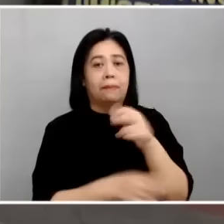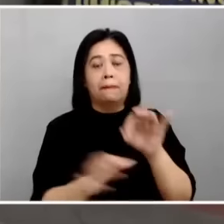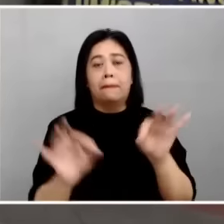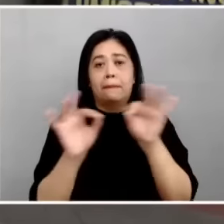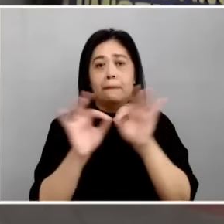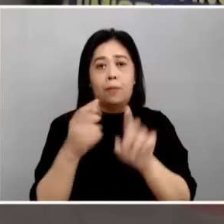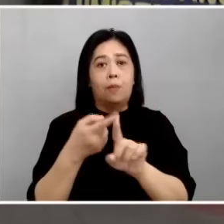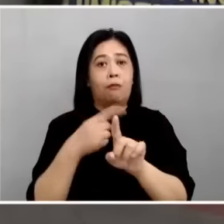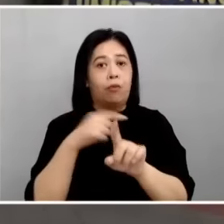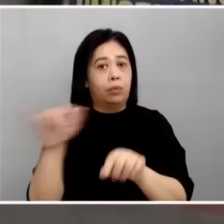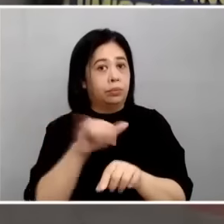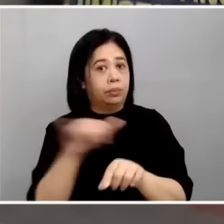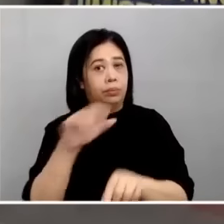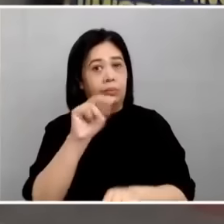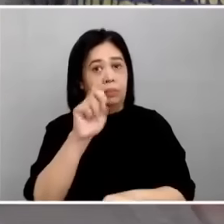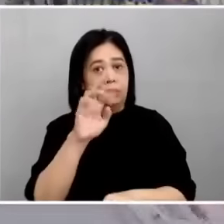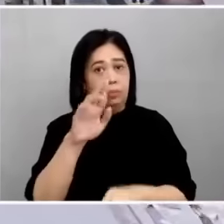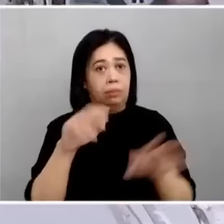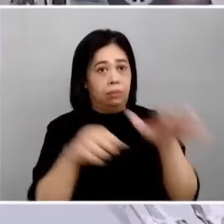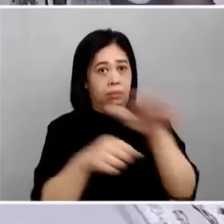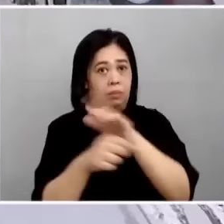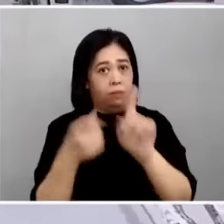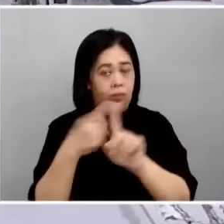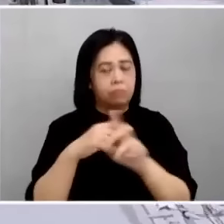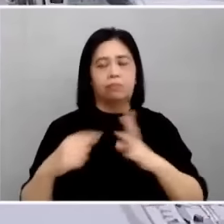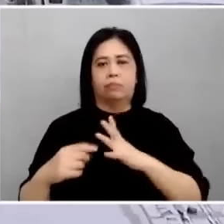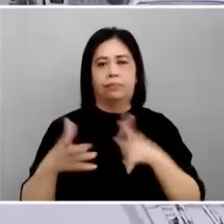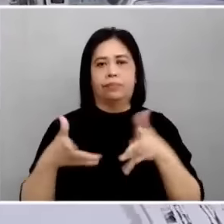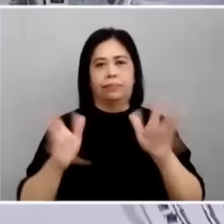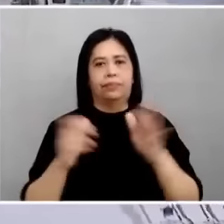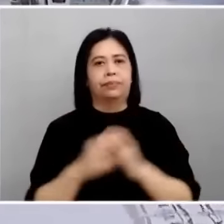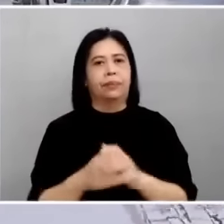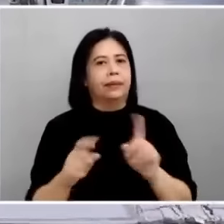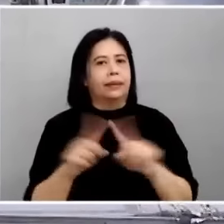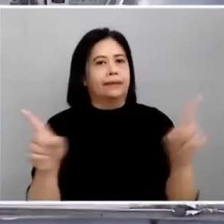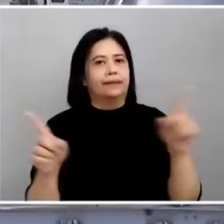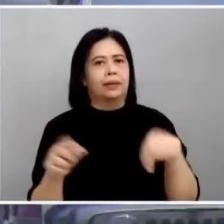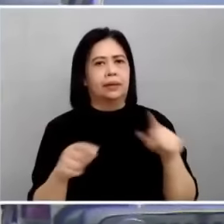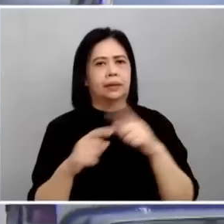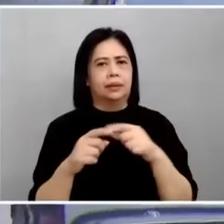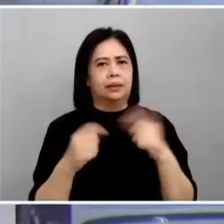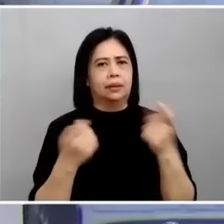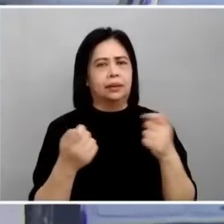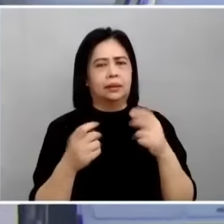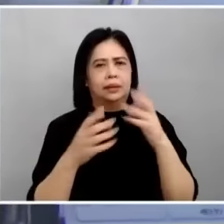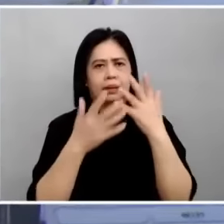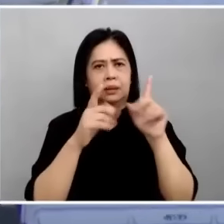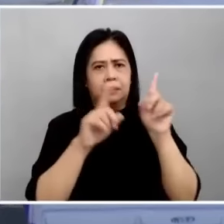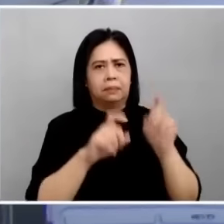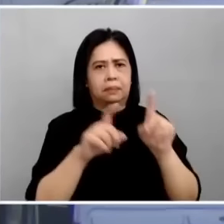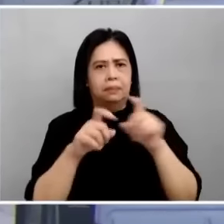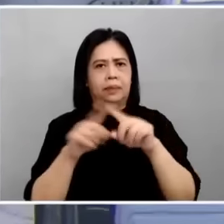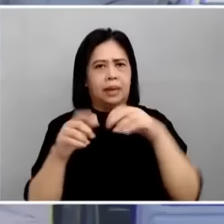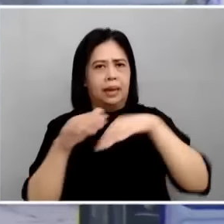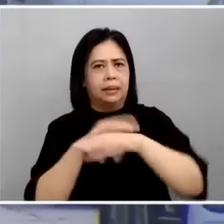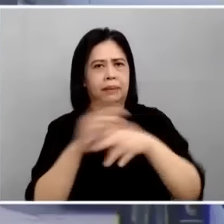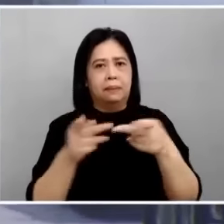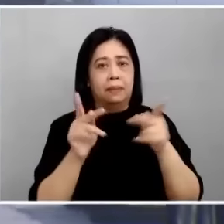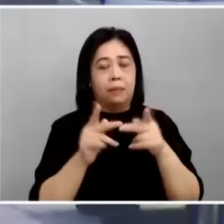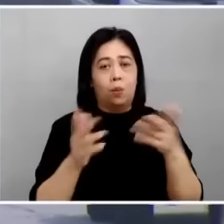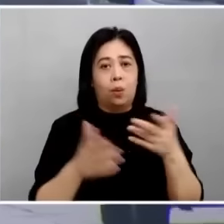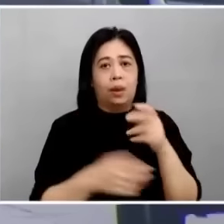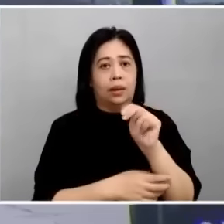galing lang din sa NCR Plus bubble. Ibang-iba ito sa pagsasala na iiral sa mga entry points sa